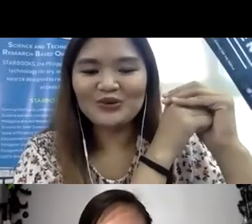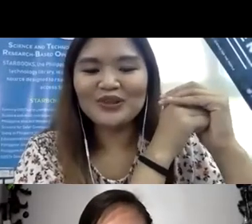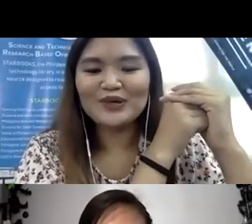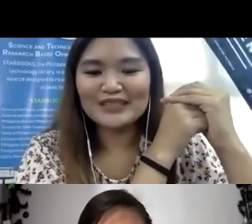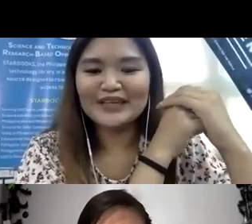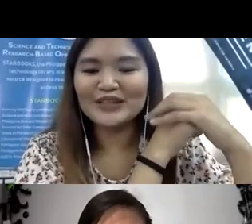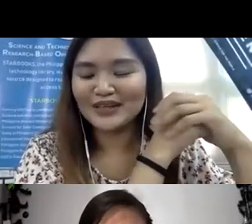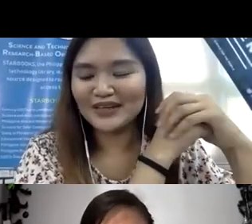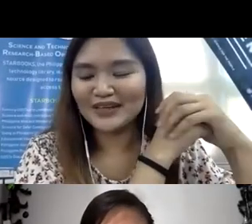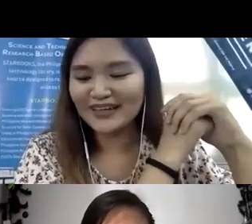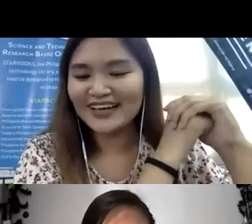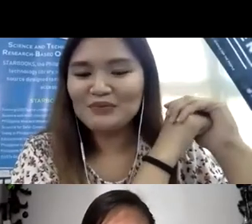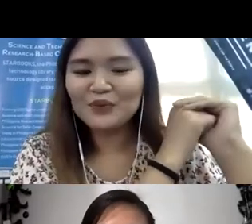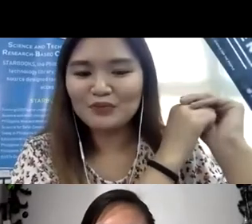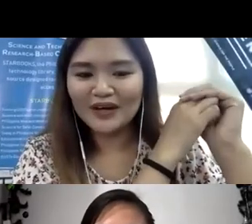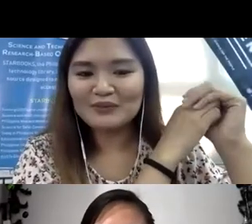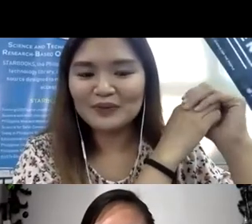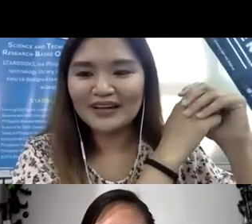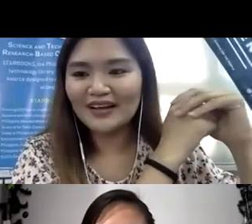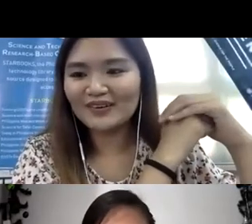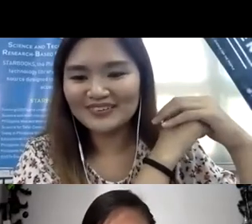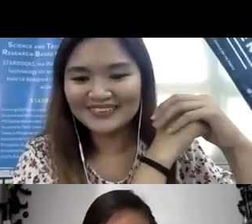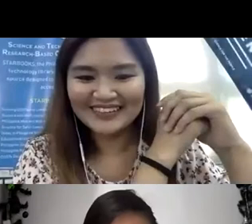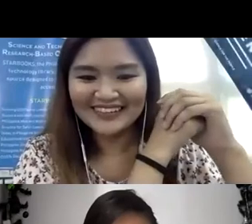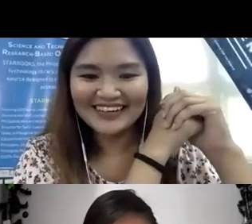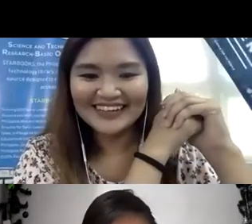show it to us later. Proof na kayo po yung nanalo.